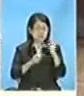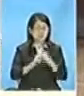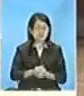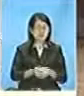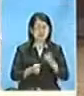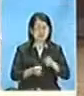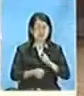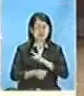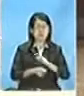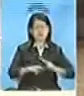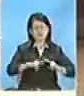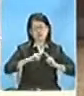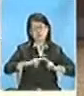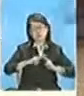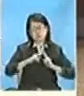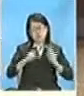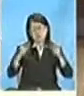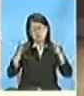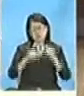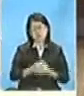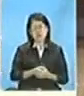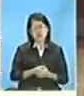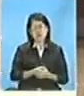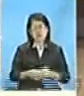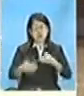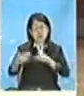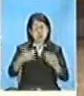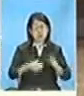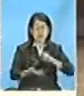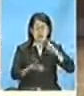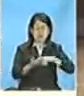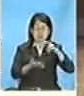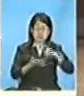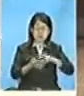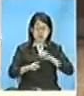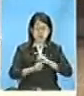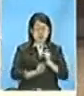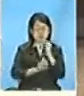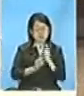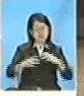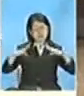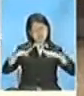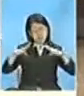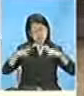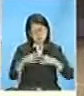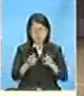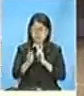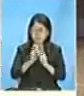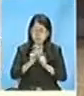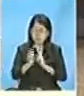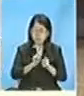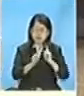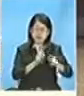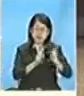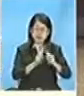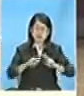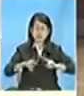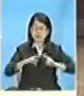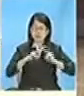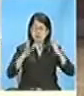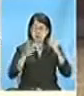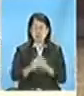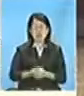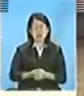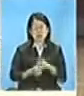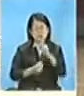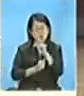ส่วนตัวของเพื่อนสมาชิกในการที่จะใช้ห้องรับรองเป็นที่พักผ่อนเป็นที่ปรึกษาหารือระบบการจัดส